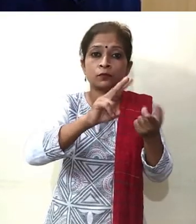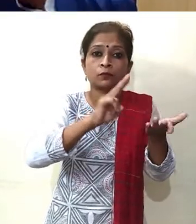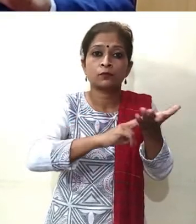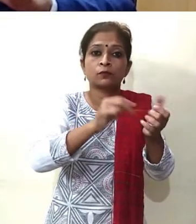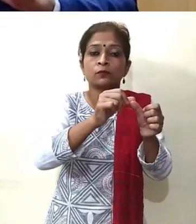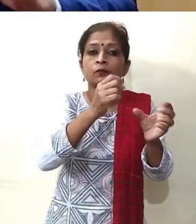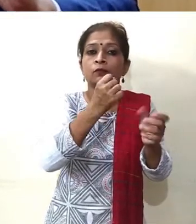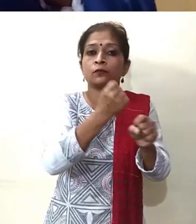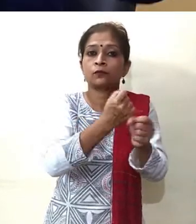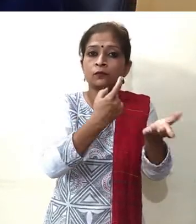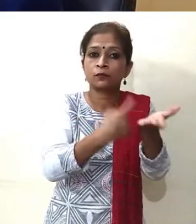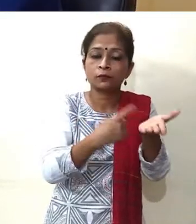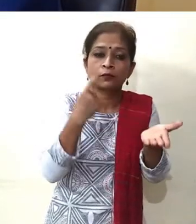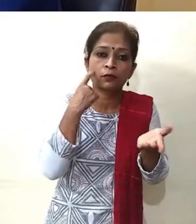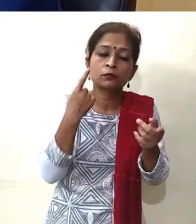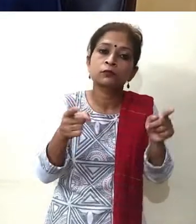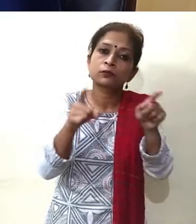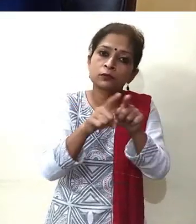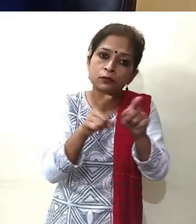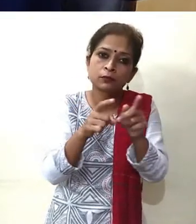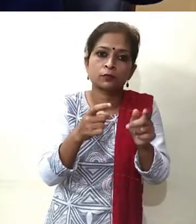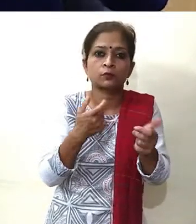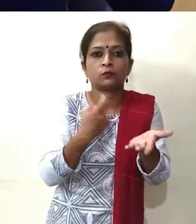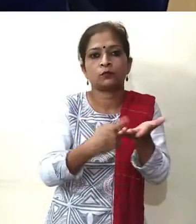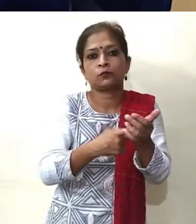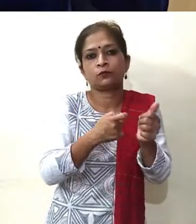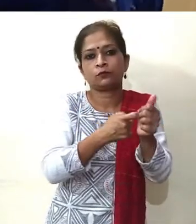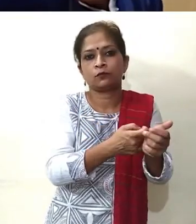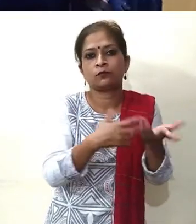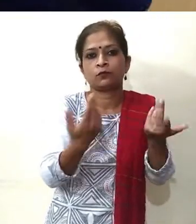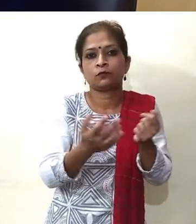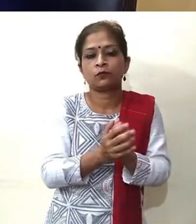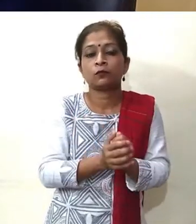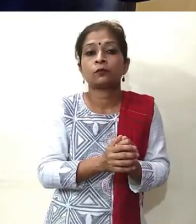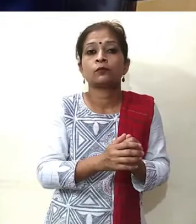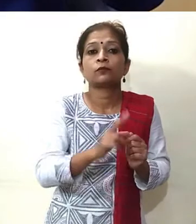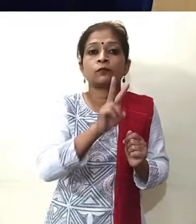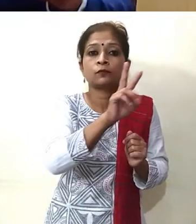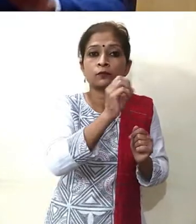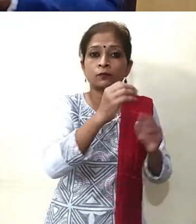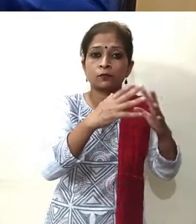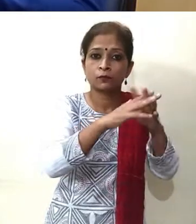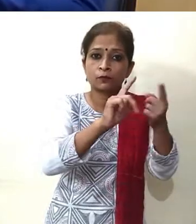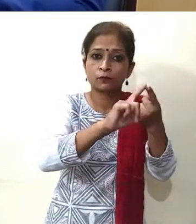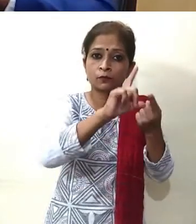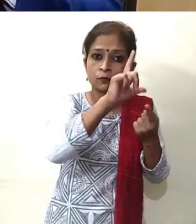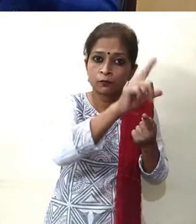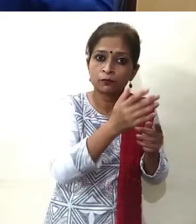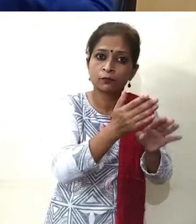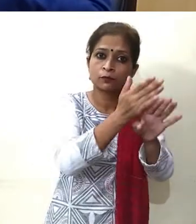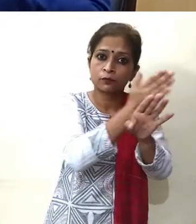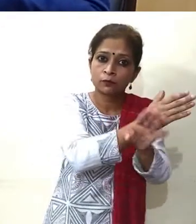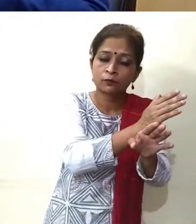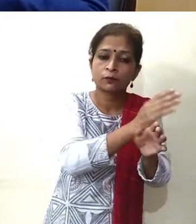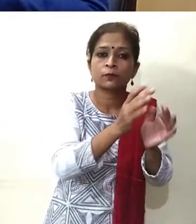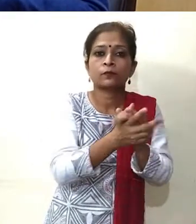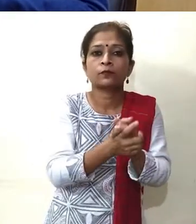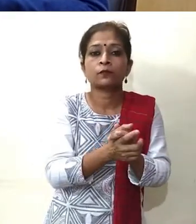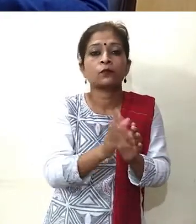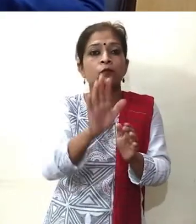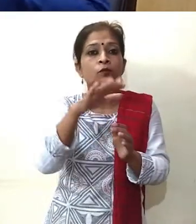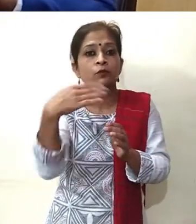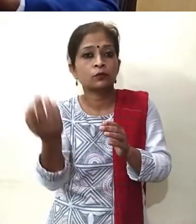की ही सजावट है। यानी कि स्वर पहले, क च ट त प के आकार में व्यंजन, फिर य र